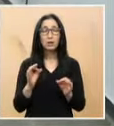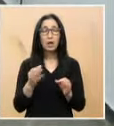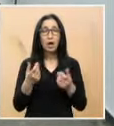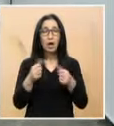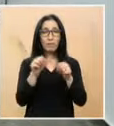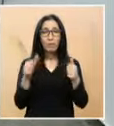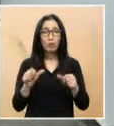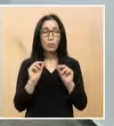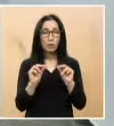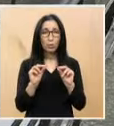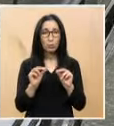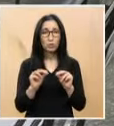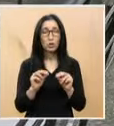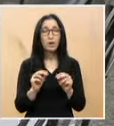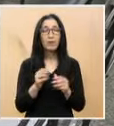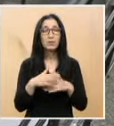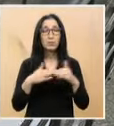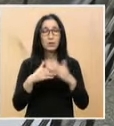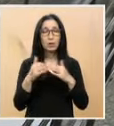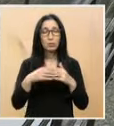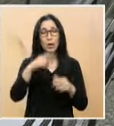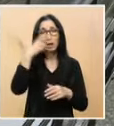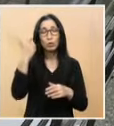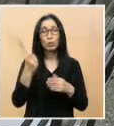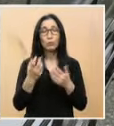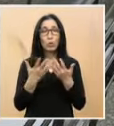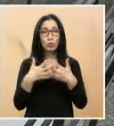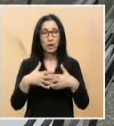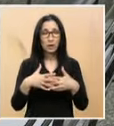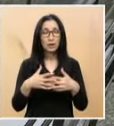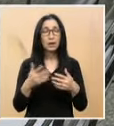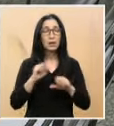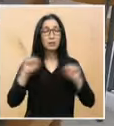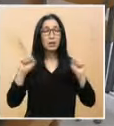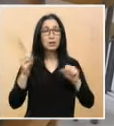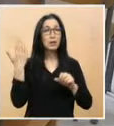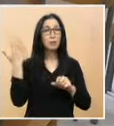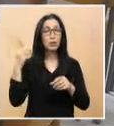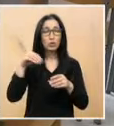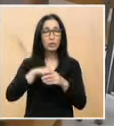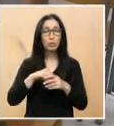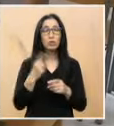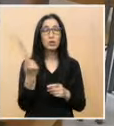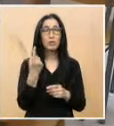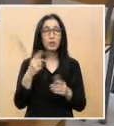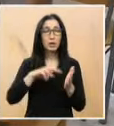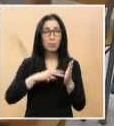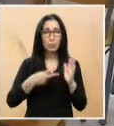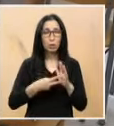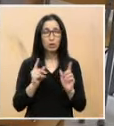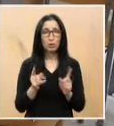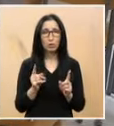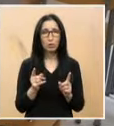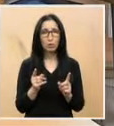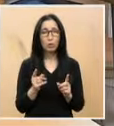на обучение, дуалната форма на обучение, в специалността топлотехника, гимназията беше включена и в един проект, който